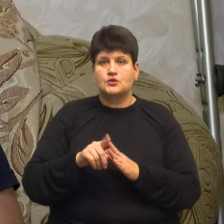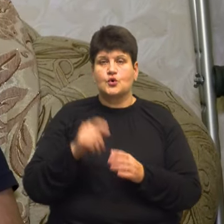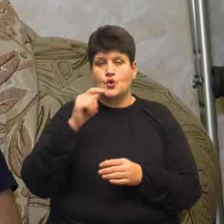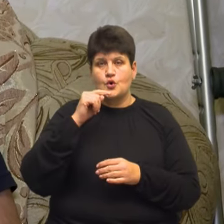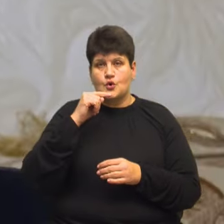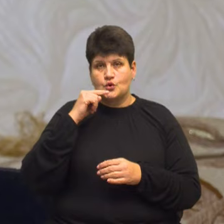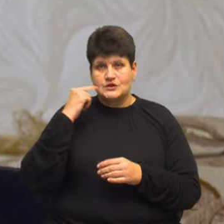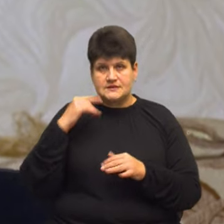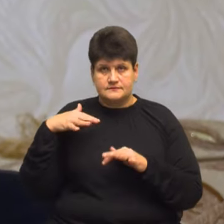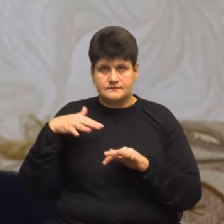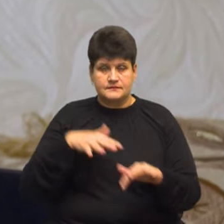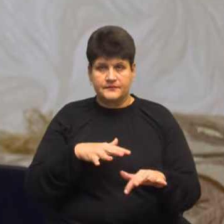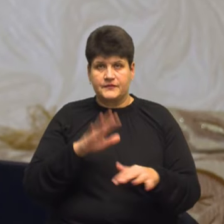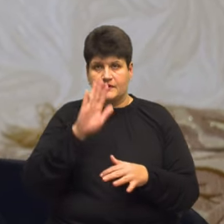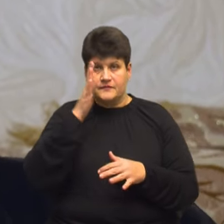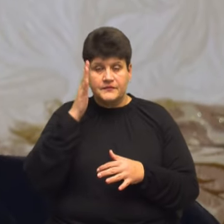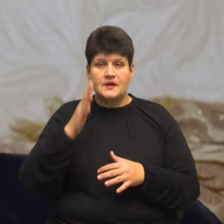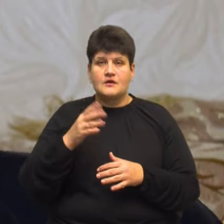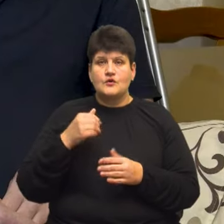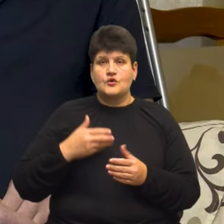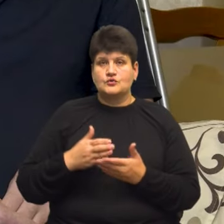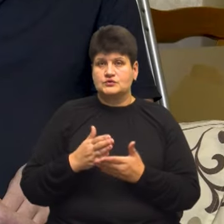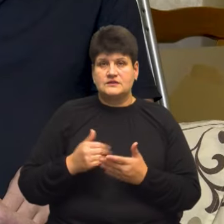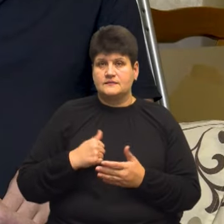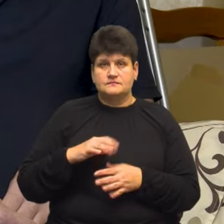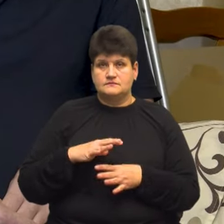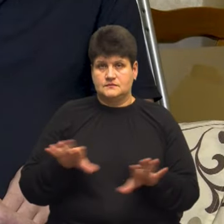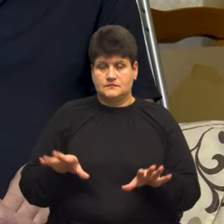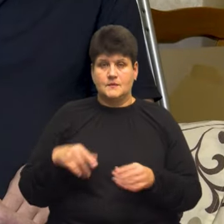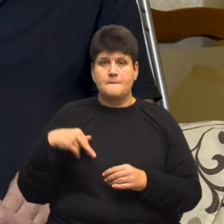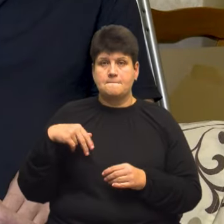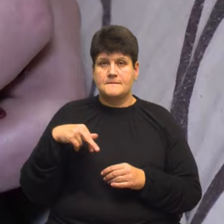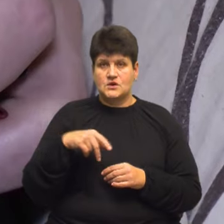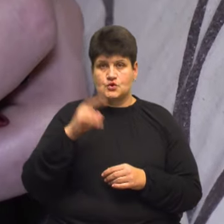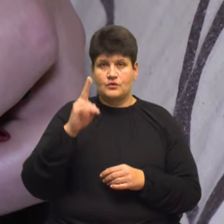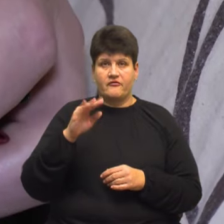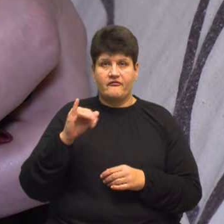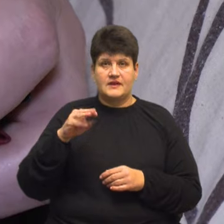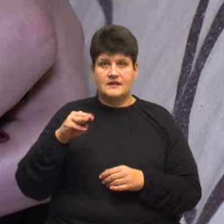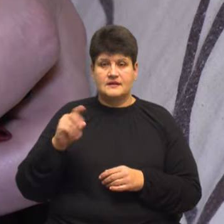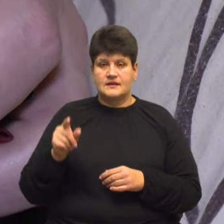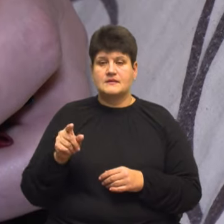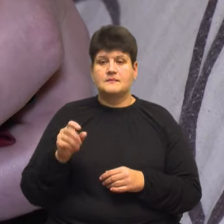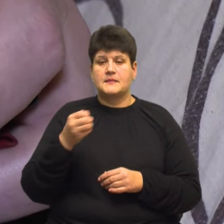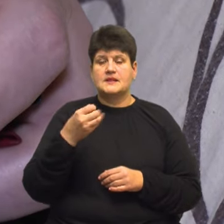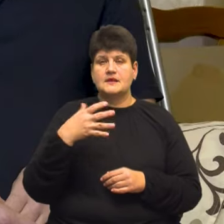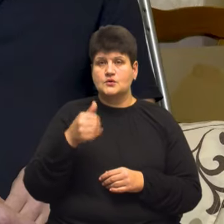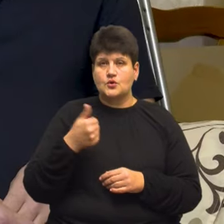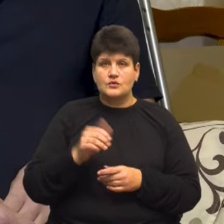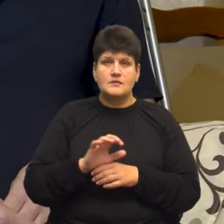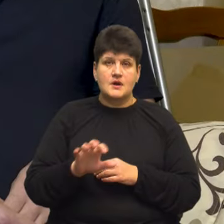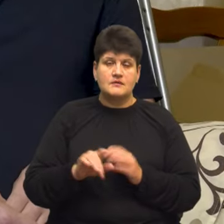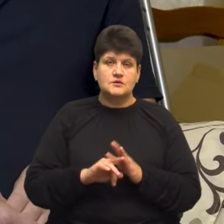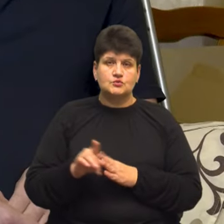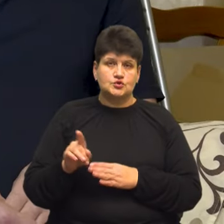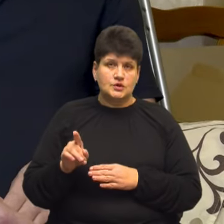у 2014 році служби в армії не проходив. Пішов у квітні 2015 року. Направили спочатку